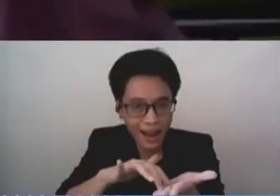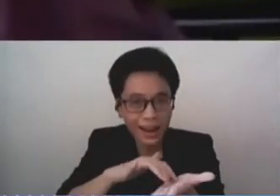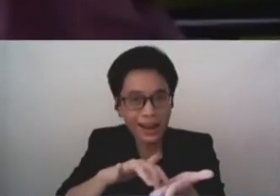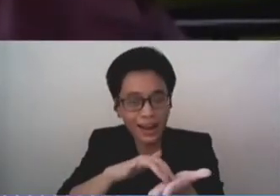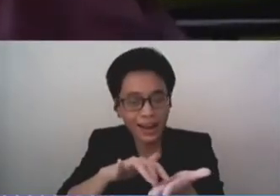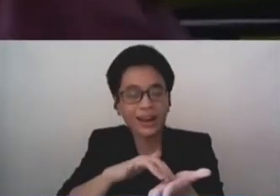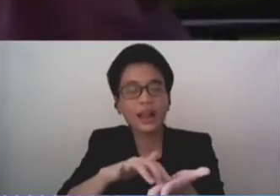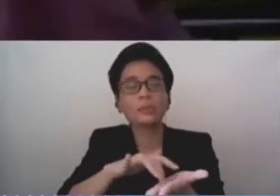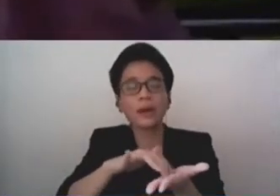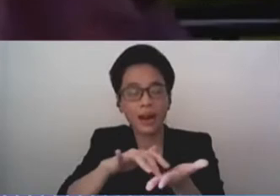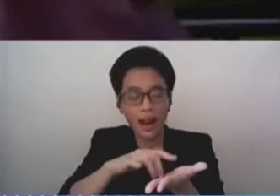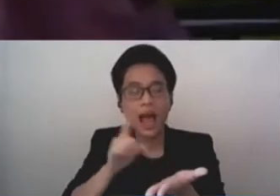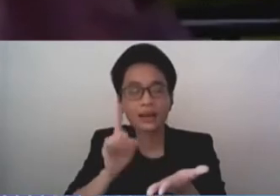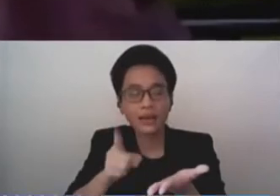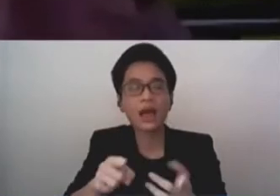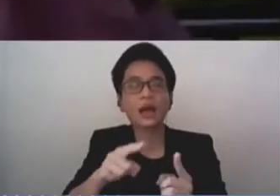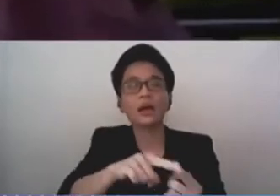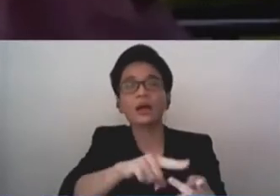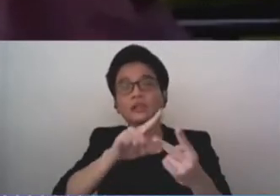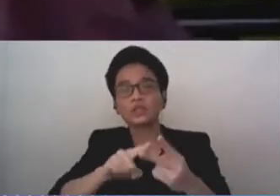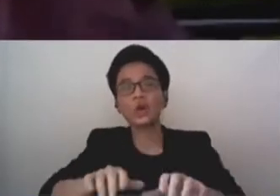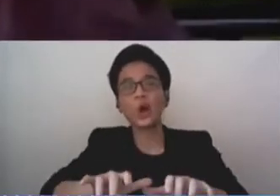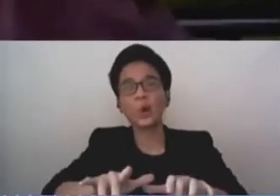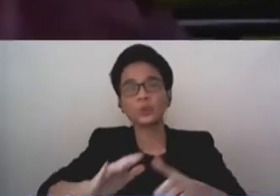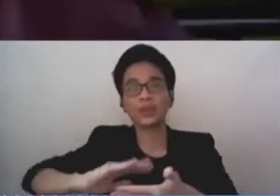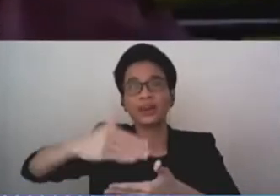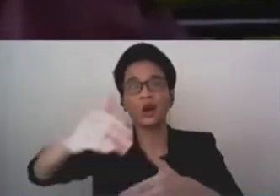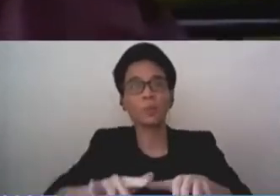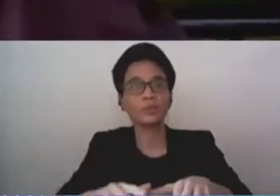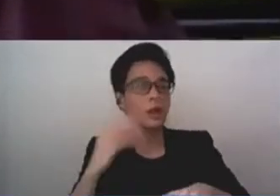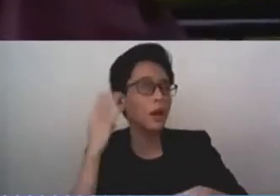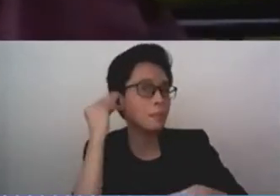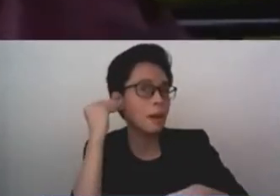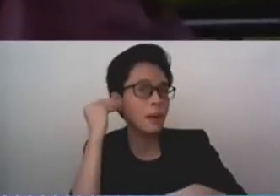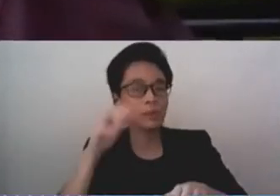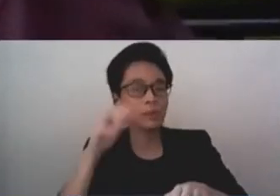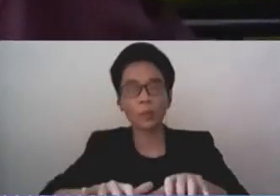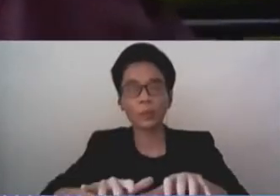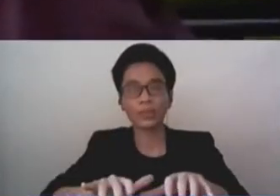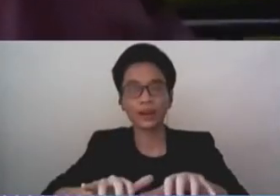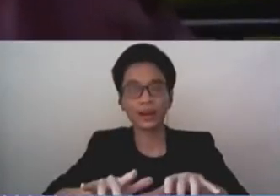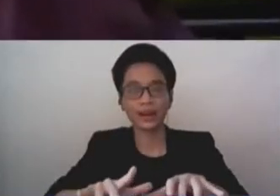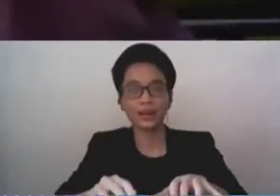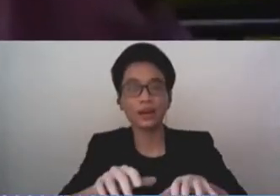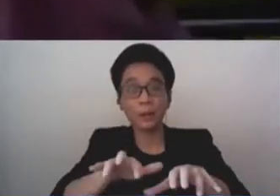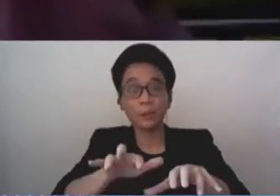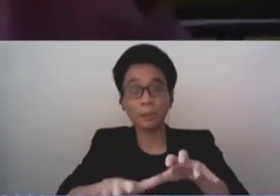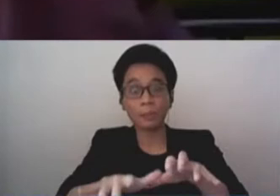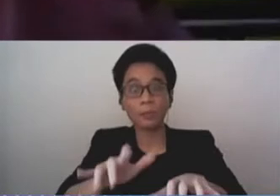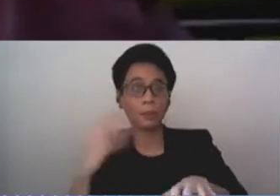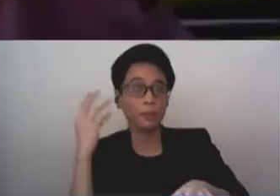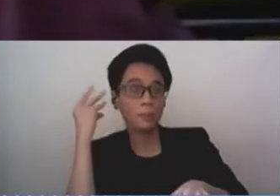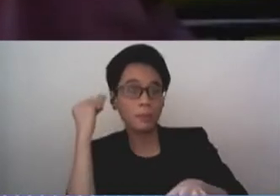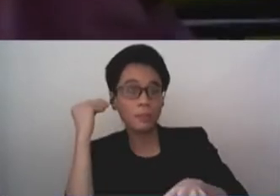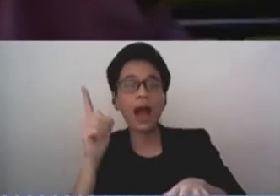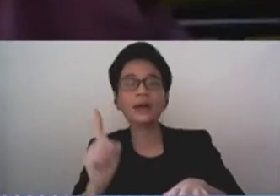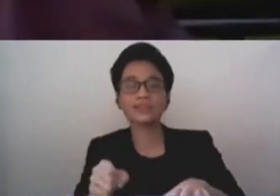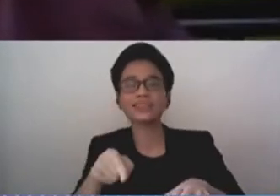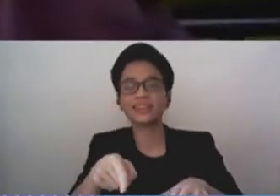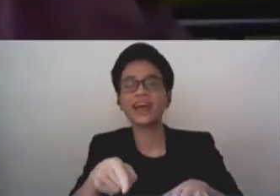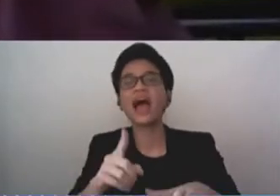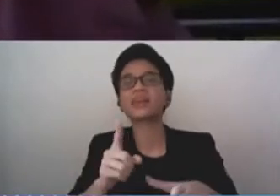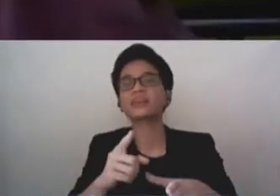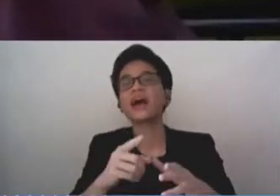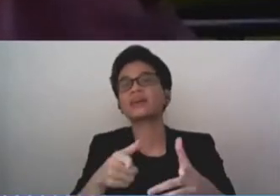dengan komputer bicara, komputer apa laptopnya dia yang diinstal dengan program